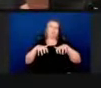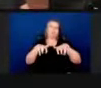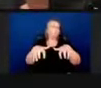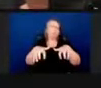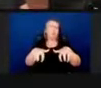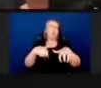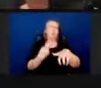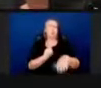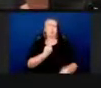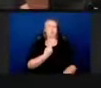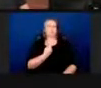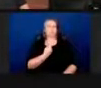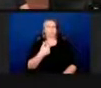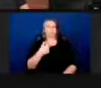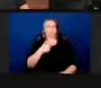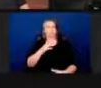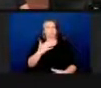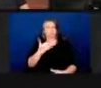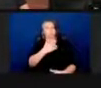wanahusika katika mchakato huu.